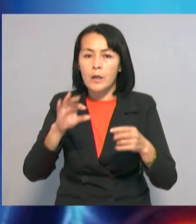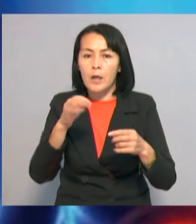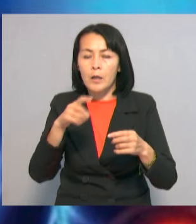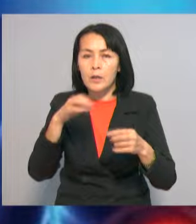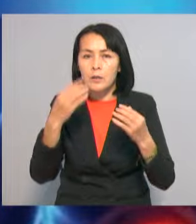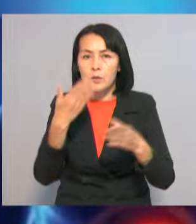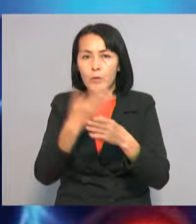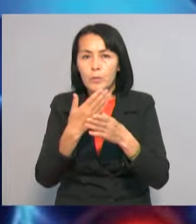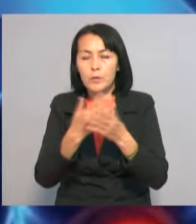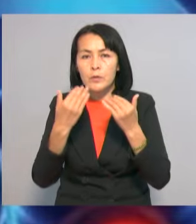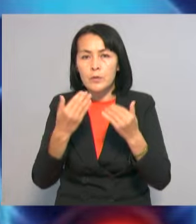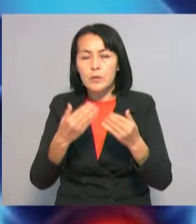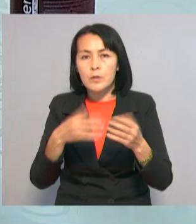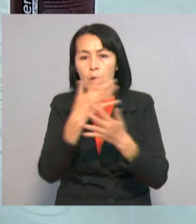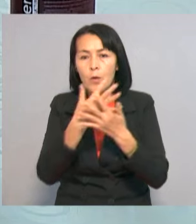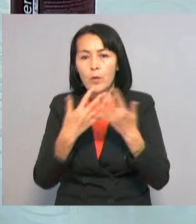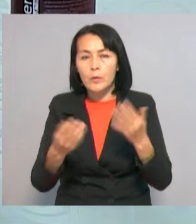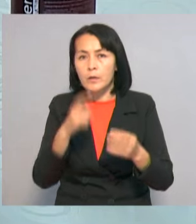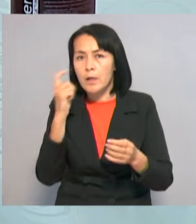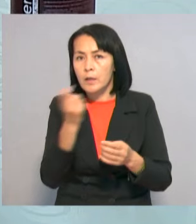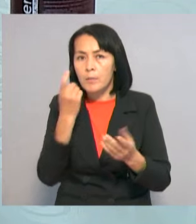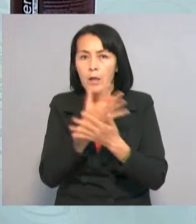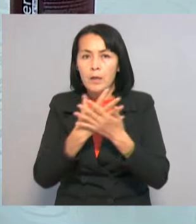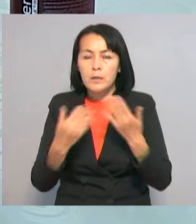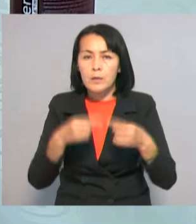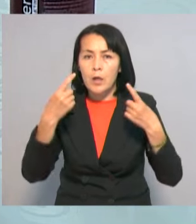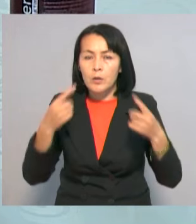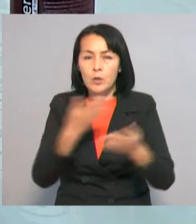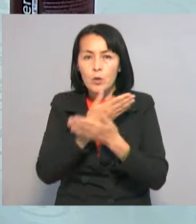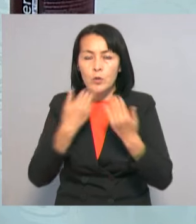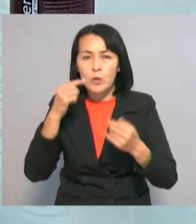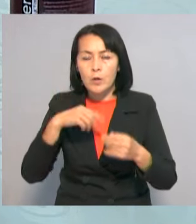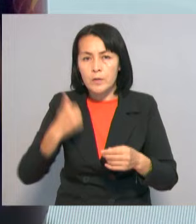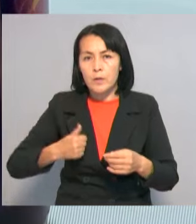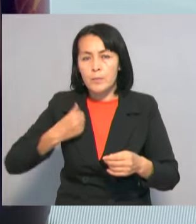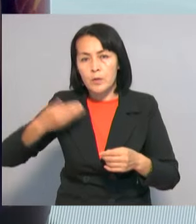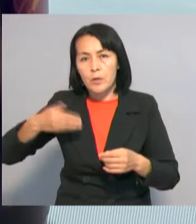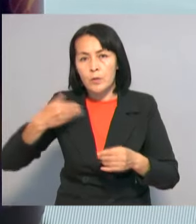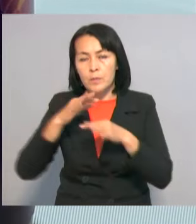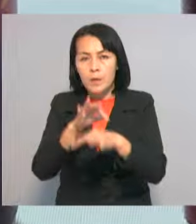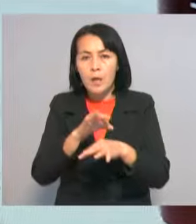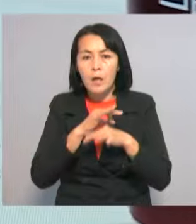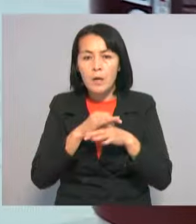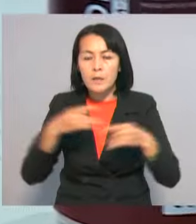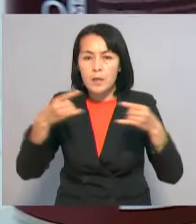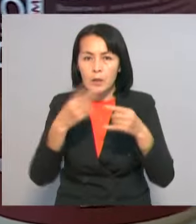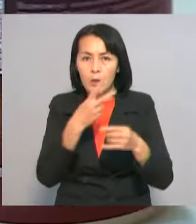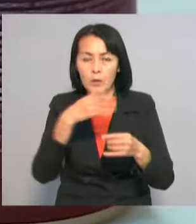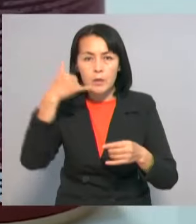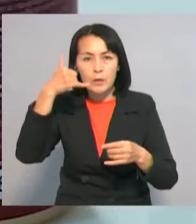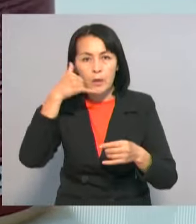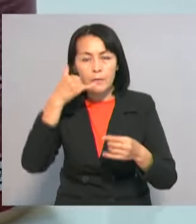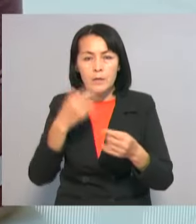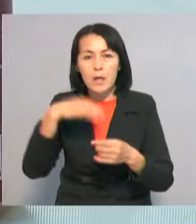жағдайында көмектеседі. Бастысы өнім құрамында химиялық зат пен консервант жоқ. Ал белсенді қоспаны алу үшін экранда көрсетілген